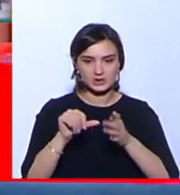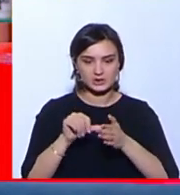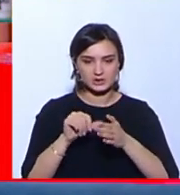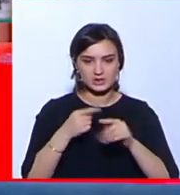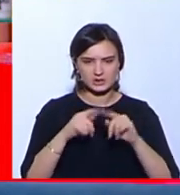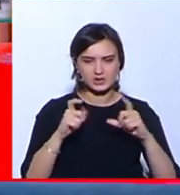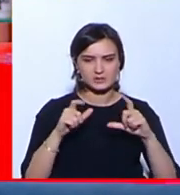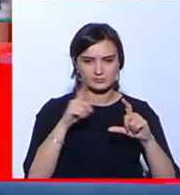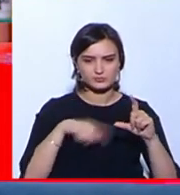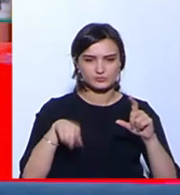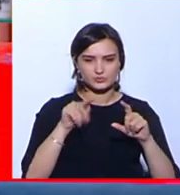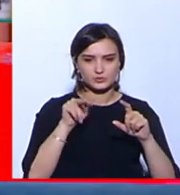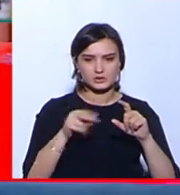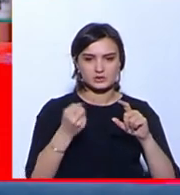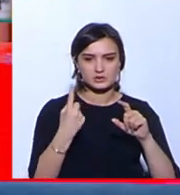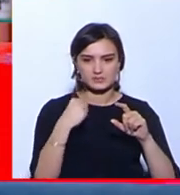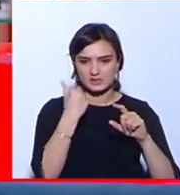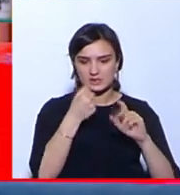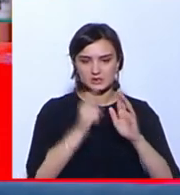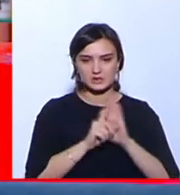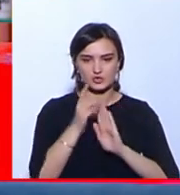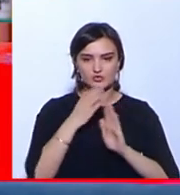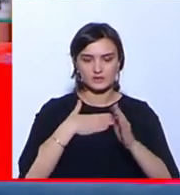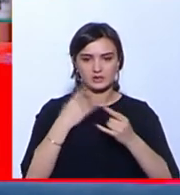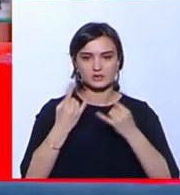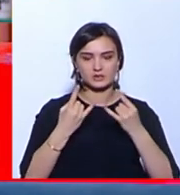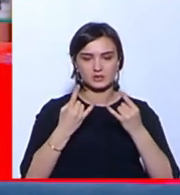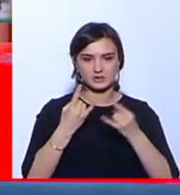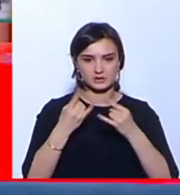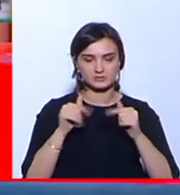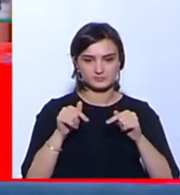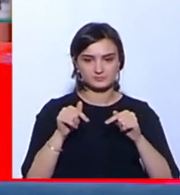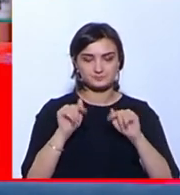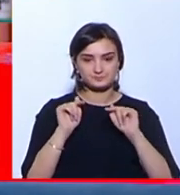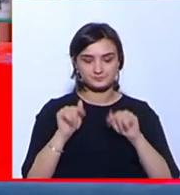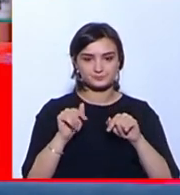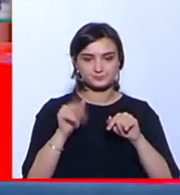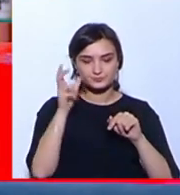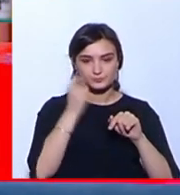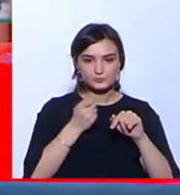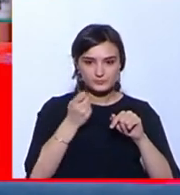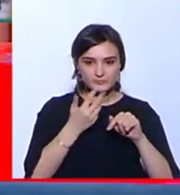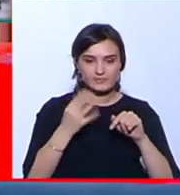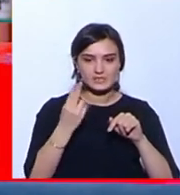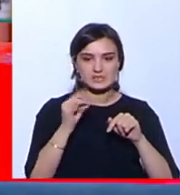გახსოვთ ეს თეფში, რომელიც 2011 წლიდან ჩვენი გადაცემის ნაწილია. მარცვლეული